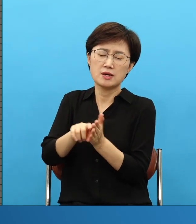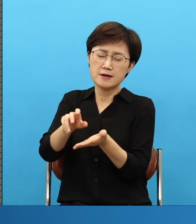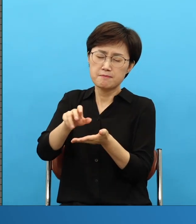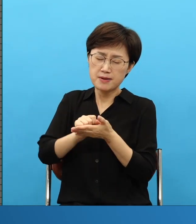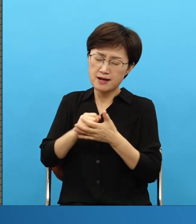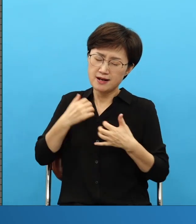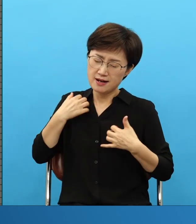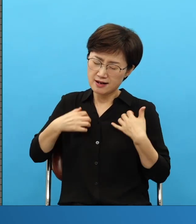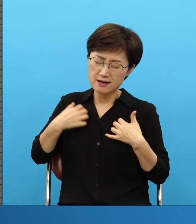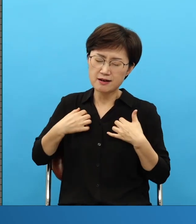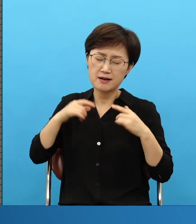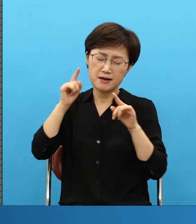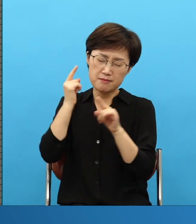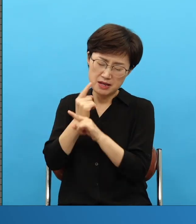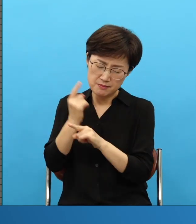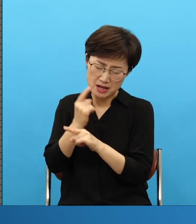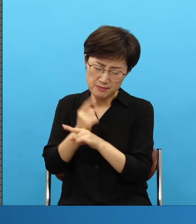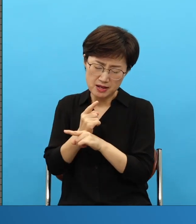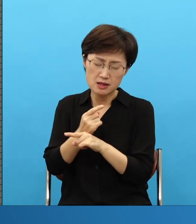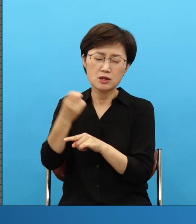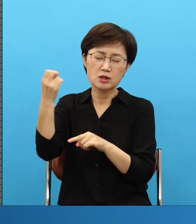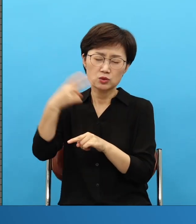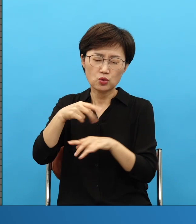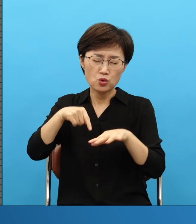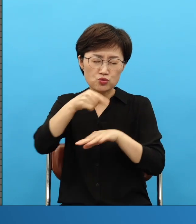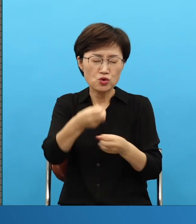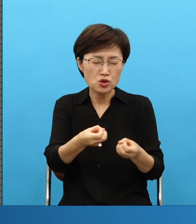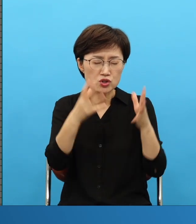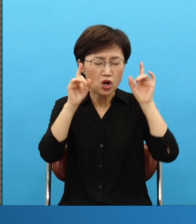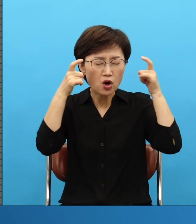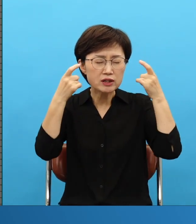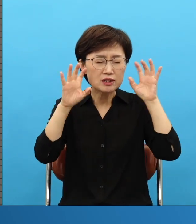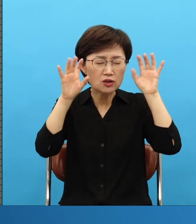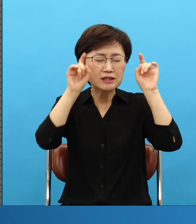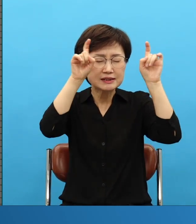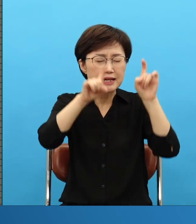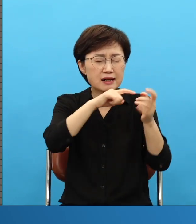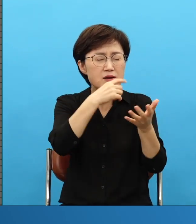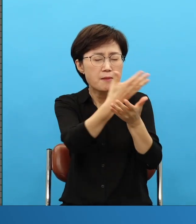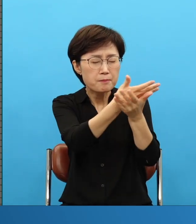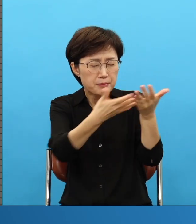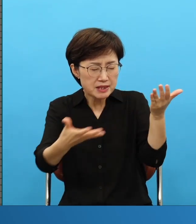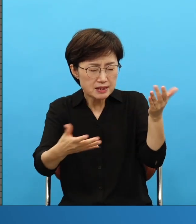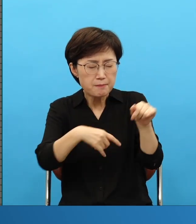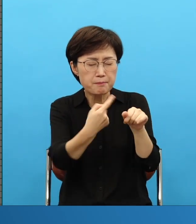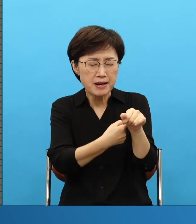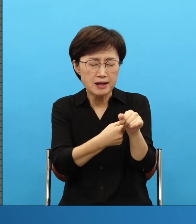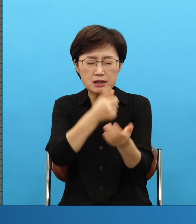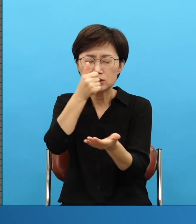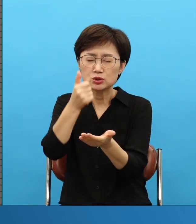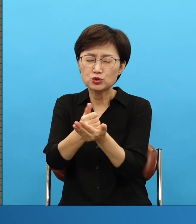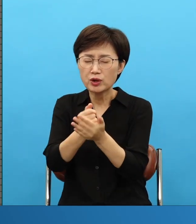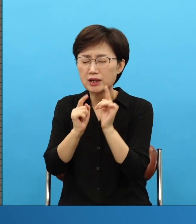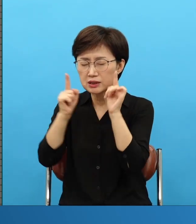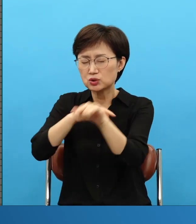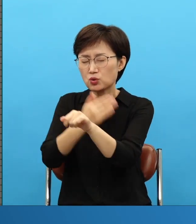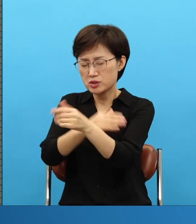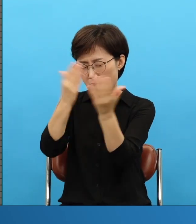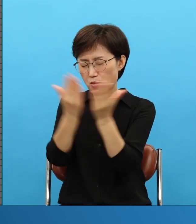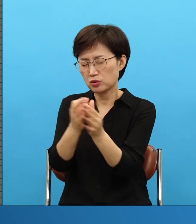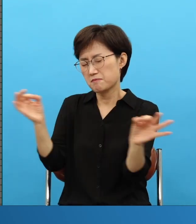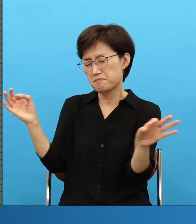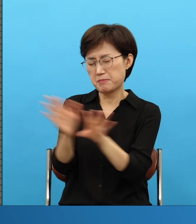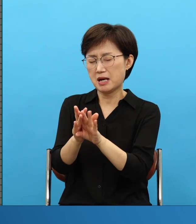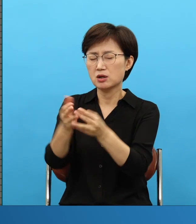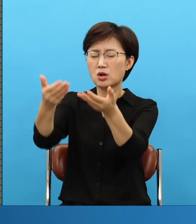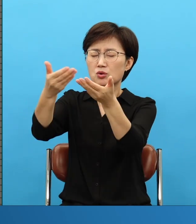언약으로 죄와 저주 재앙 지옥 권세가 완전히 무너진 것이 믿어지게 하시니 감사드립니다. Thank you for leading us to enjoy daily the fact that the offspring of the woman of